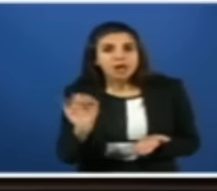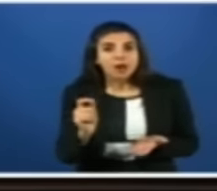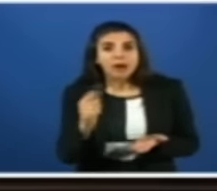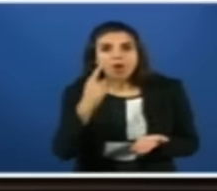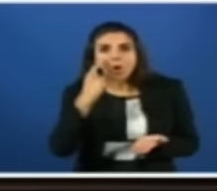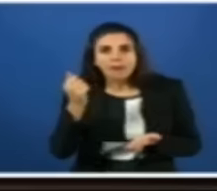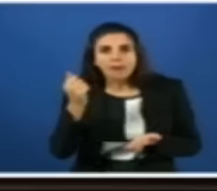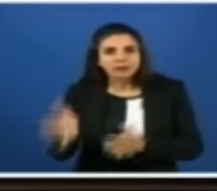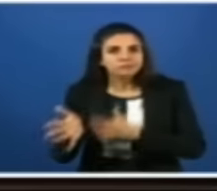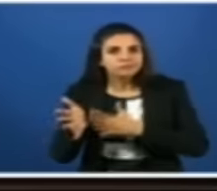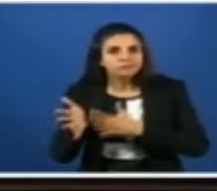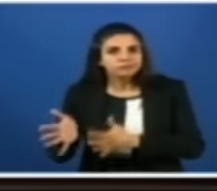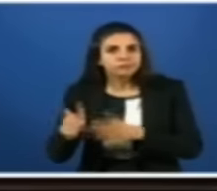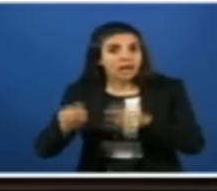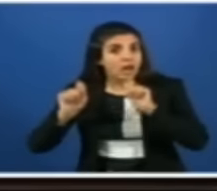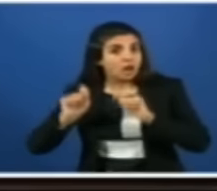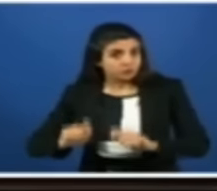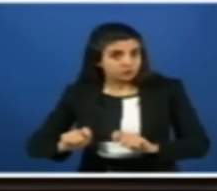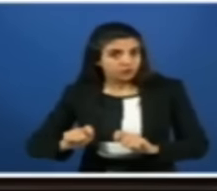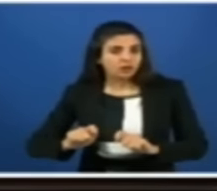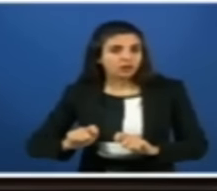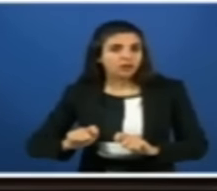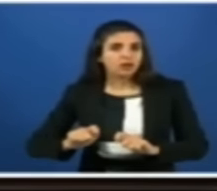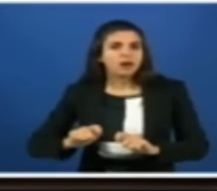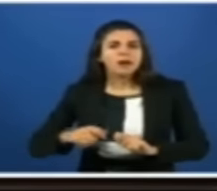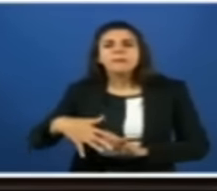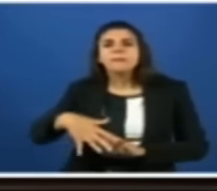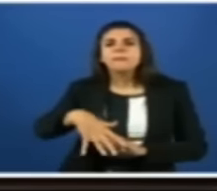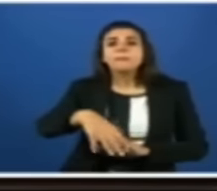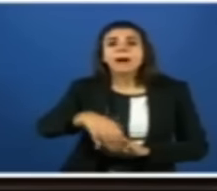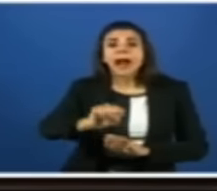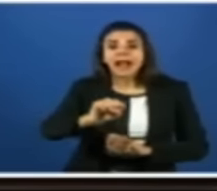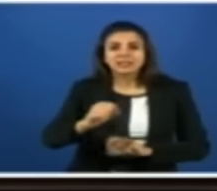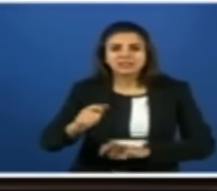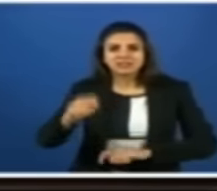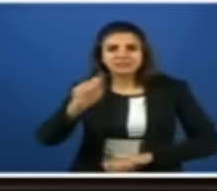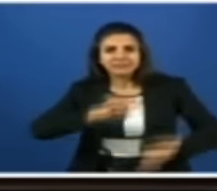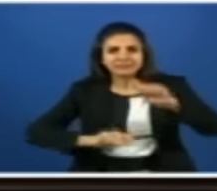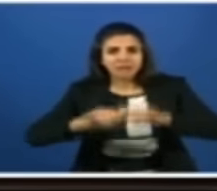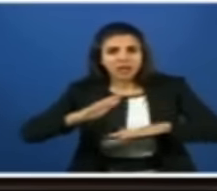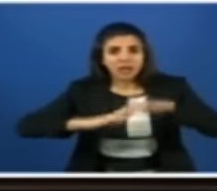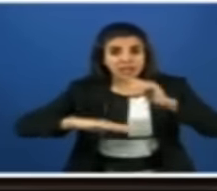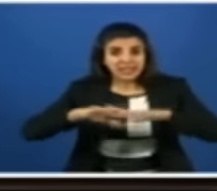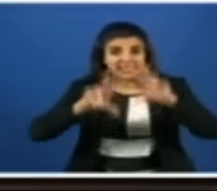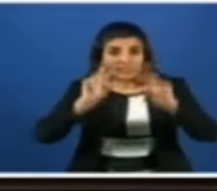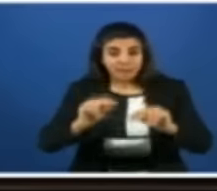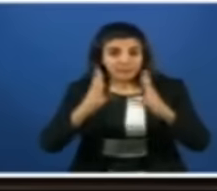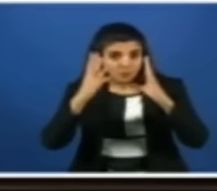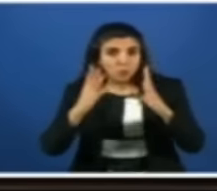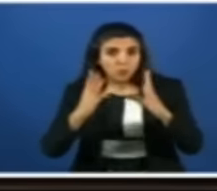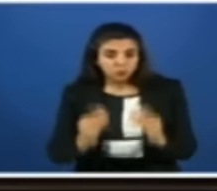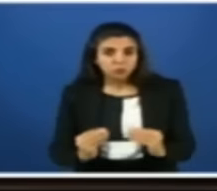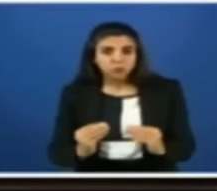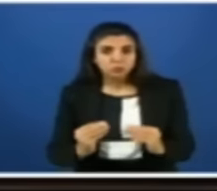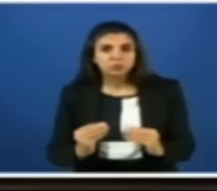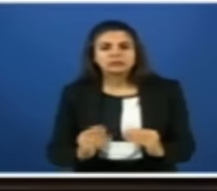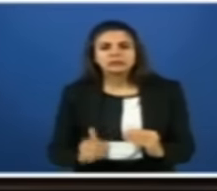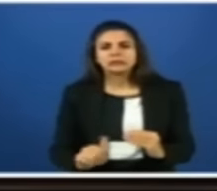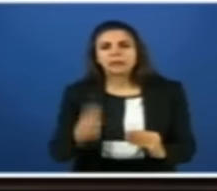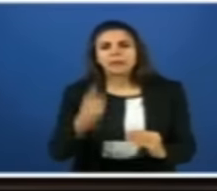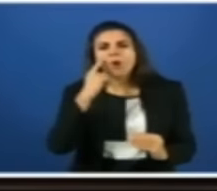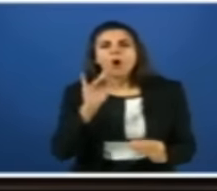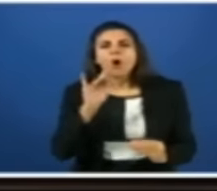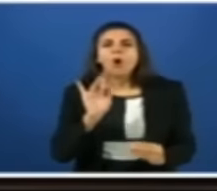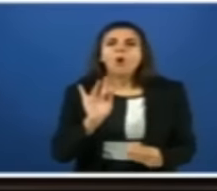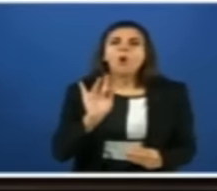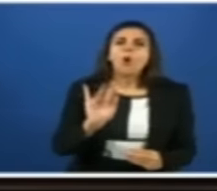bir yatırım gerçekleşecek. Merkez tamamlandığında adeta orta